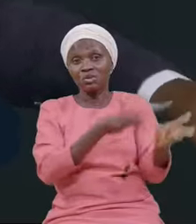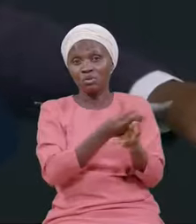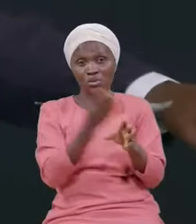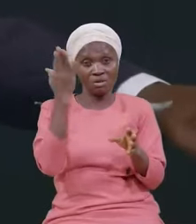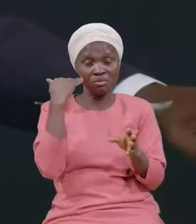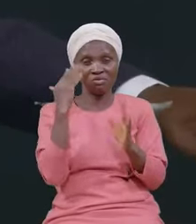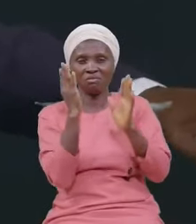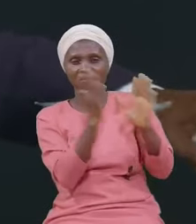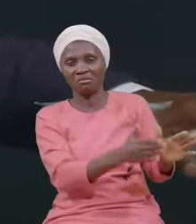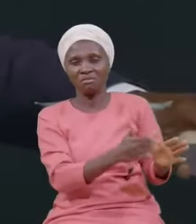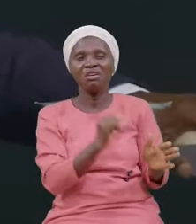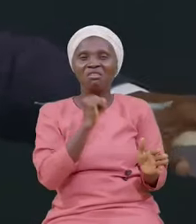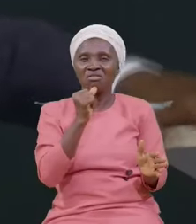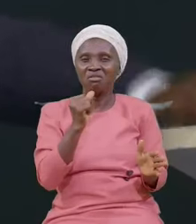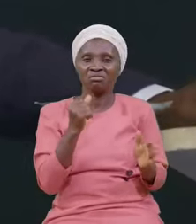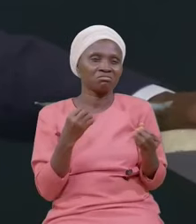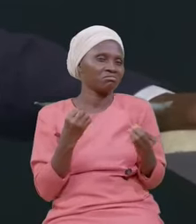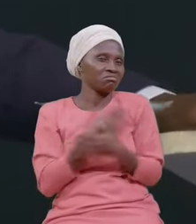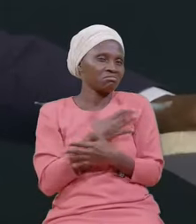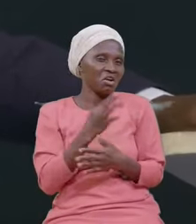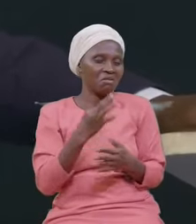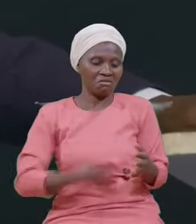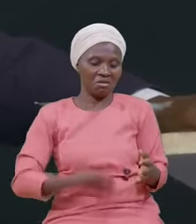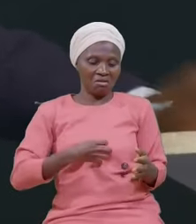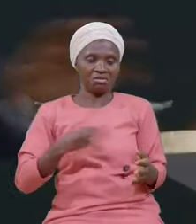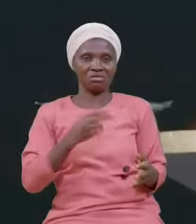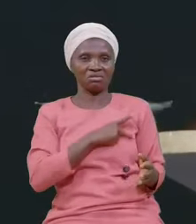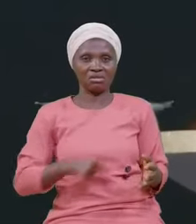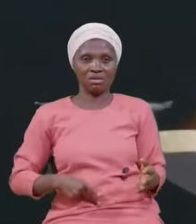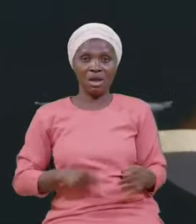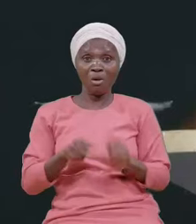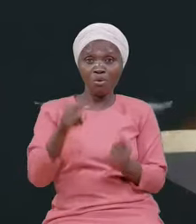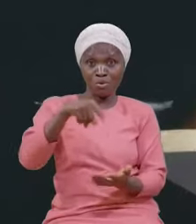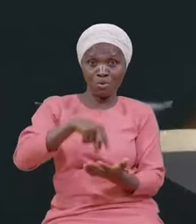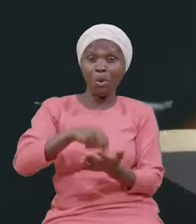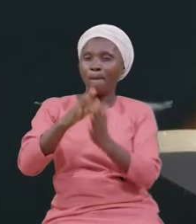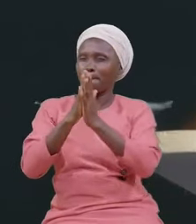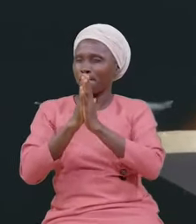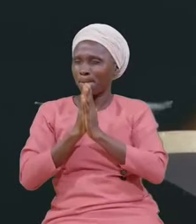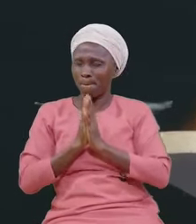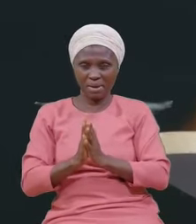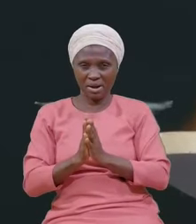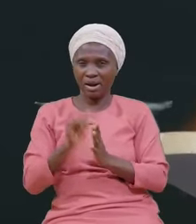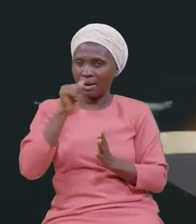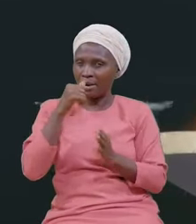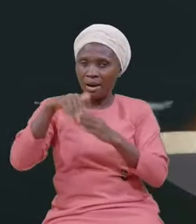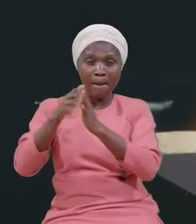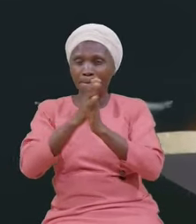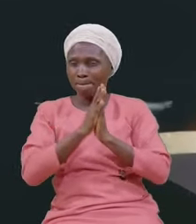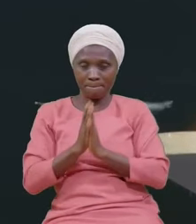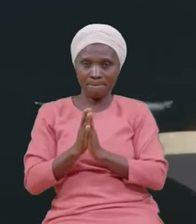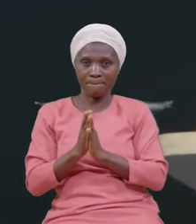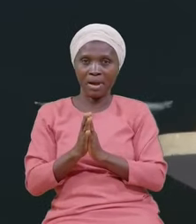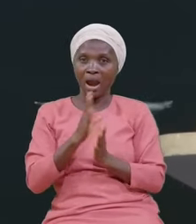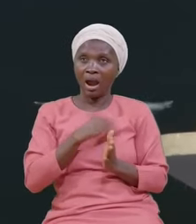sans craindre la colère du roi, car tu pries et tu te montres ferme comme voyant celui qui